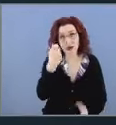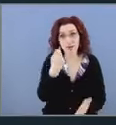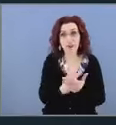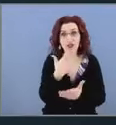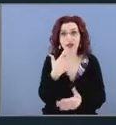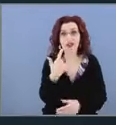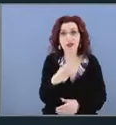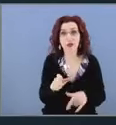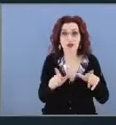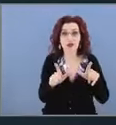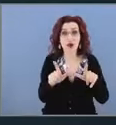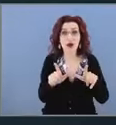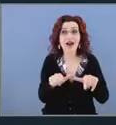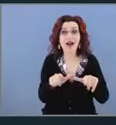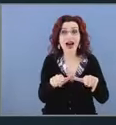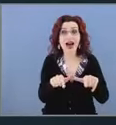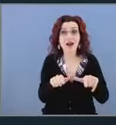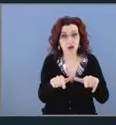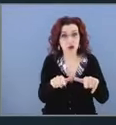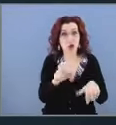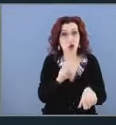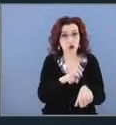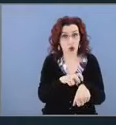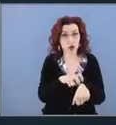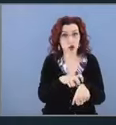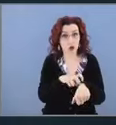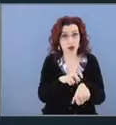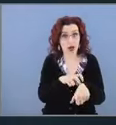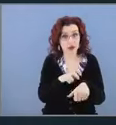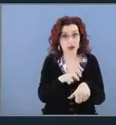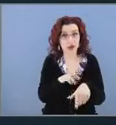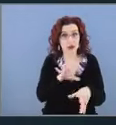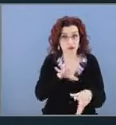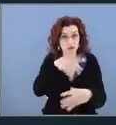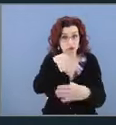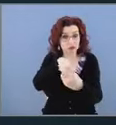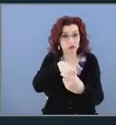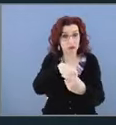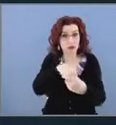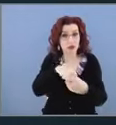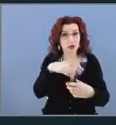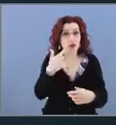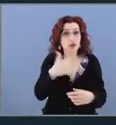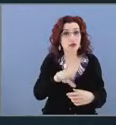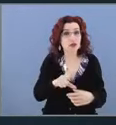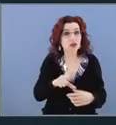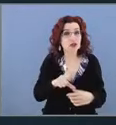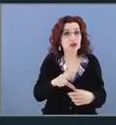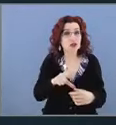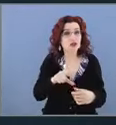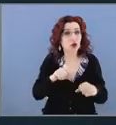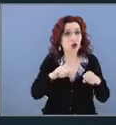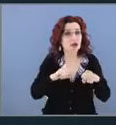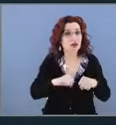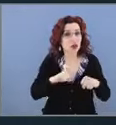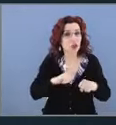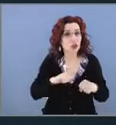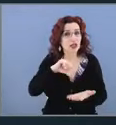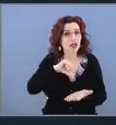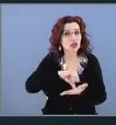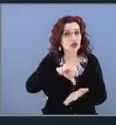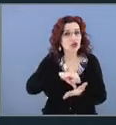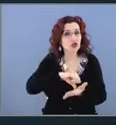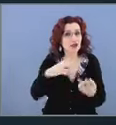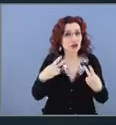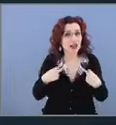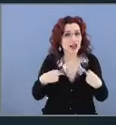in questi dottorati, perché il PILAR Salute e Scienze della Vita è coordinato dal mio Ateneo, dal